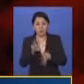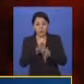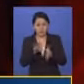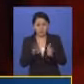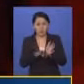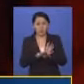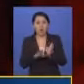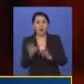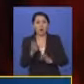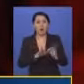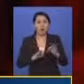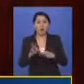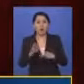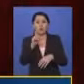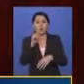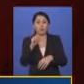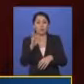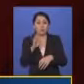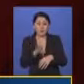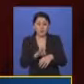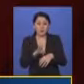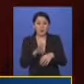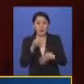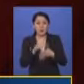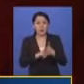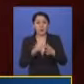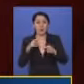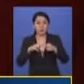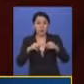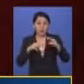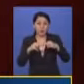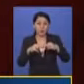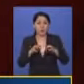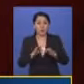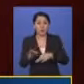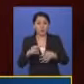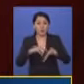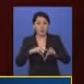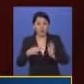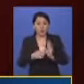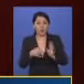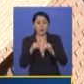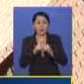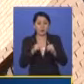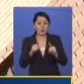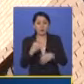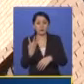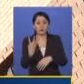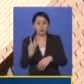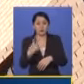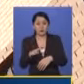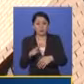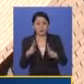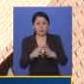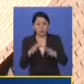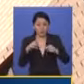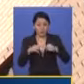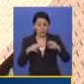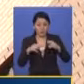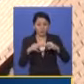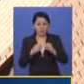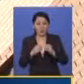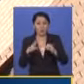Бұл күзде болған құс тұмауының әсері. Ал құрылыс саласы жоспарға сай дамуда. Бүгінде Петропавл қаласының өзінде 40 учаскеде баспана салынып жатыр.